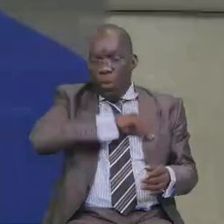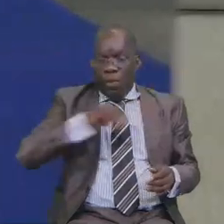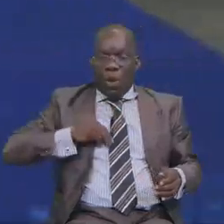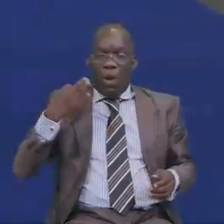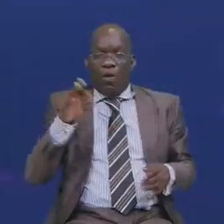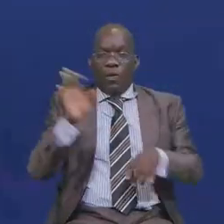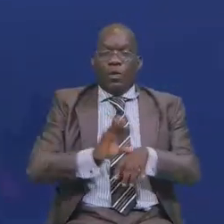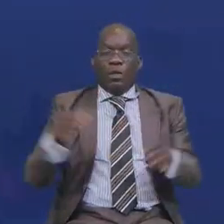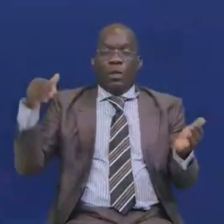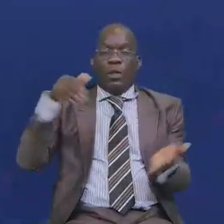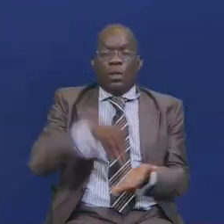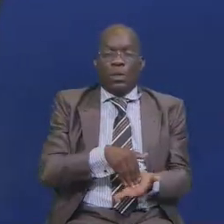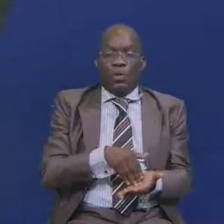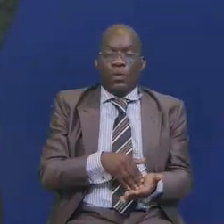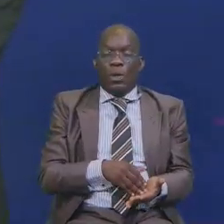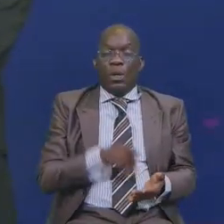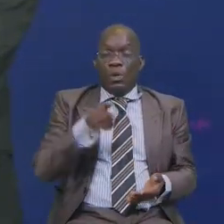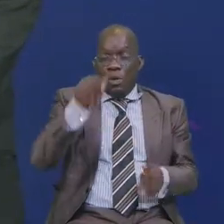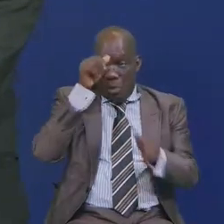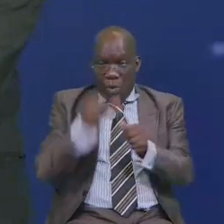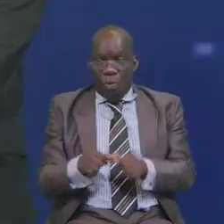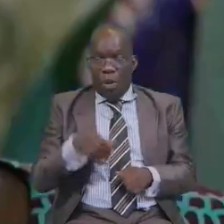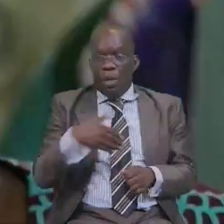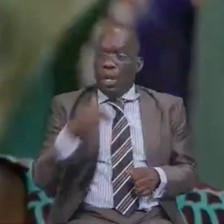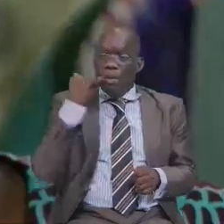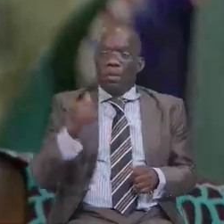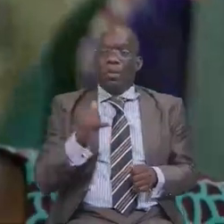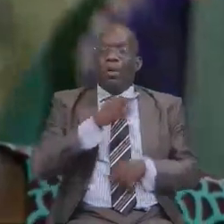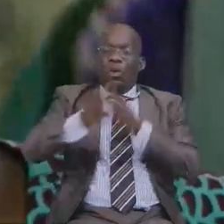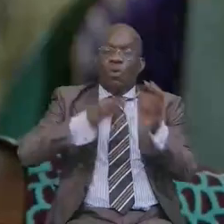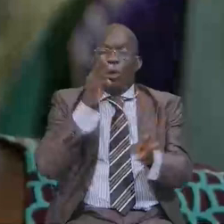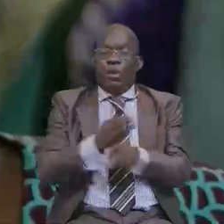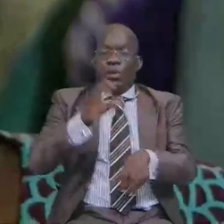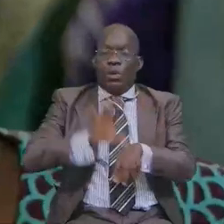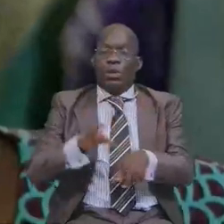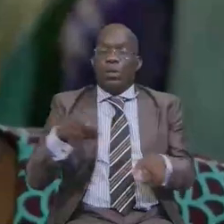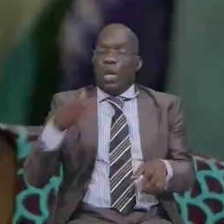comprenez, il y a l'église universelle, il y a l'église locale.